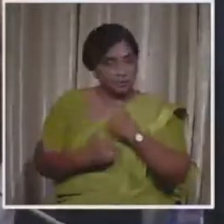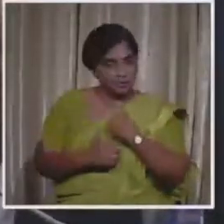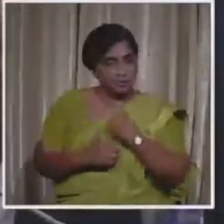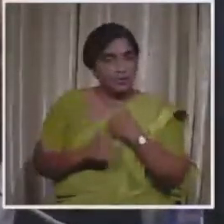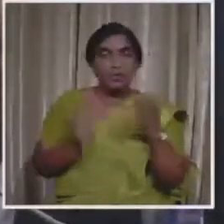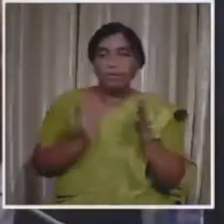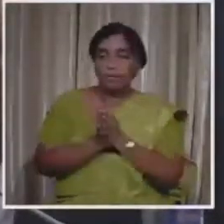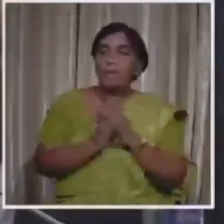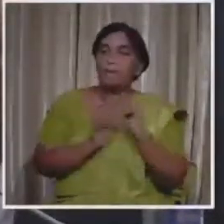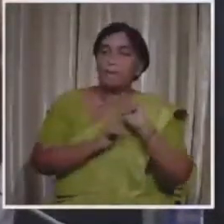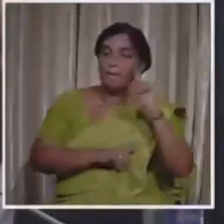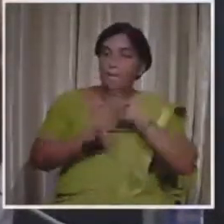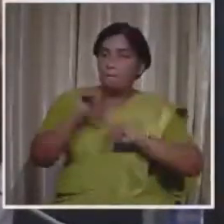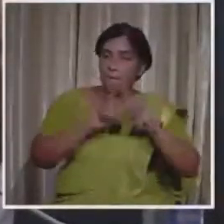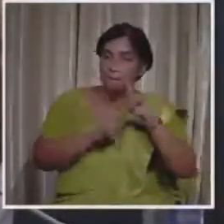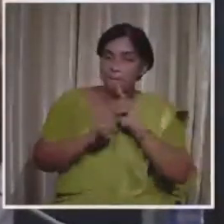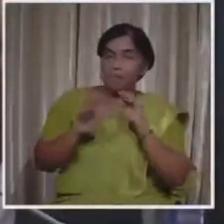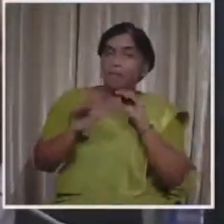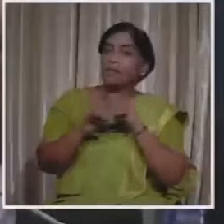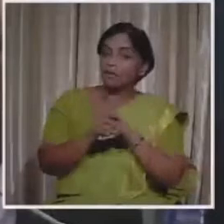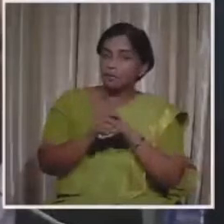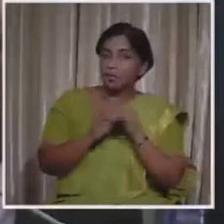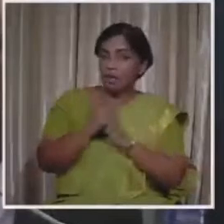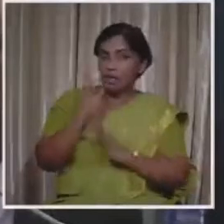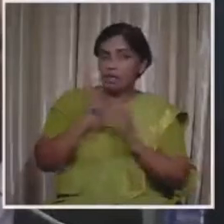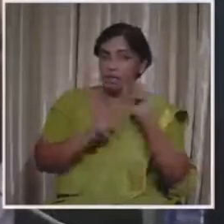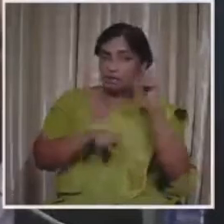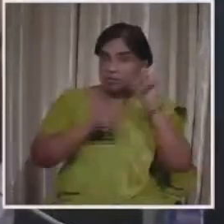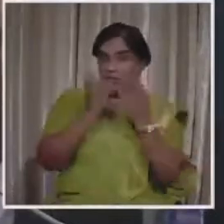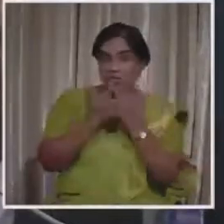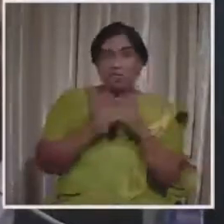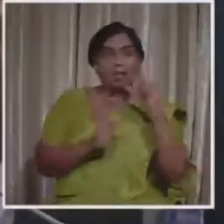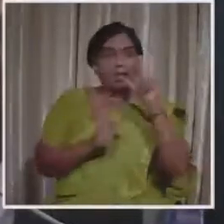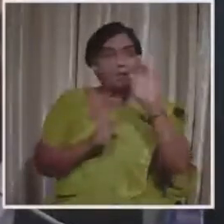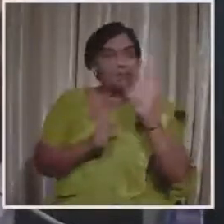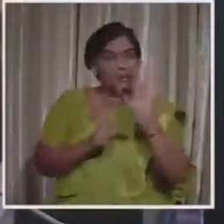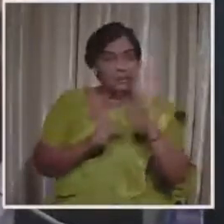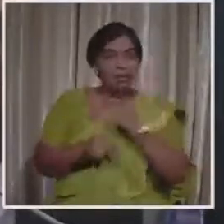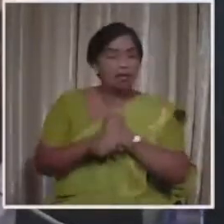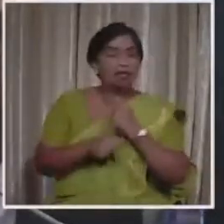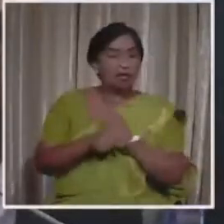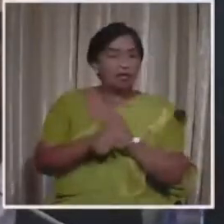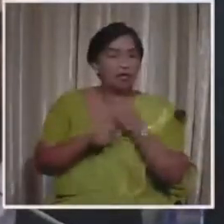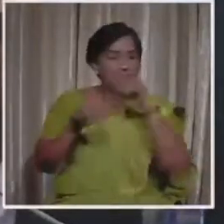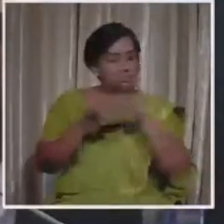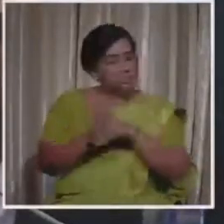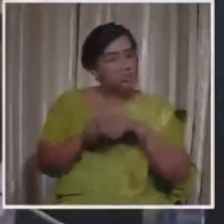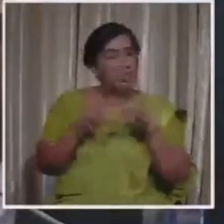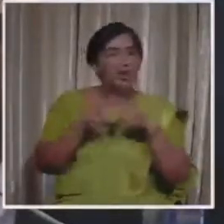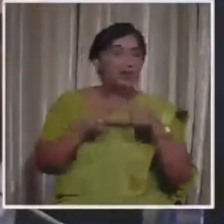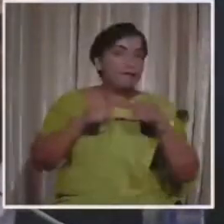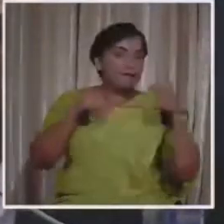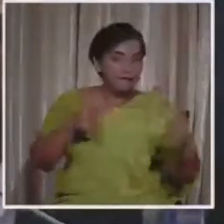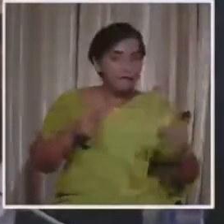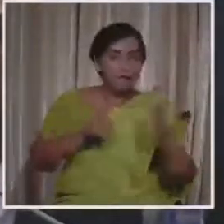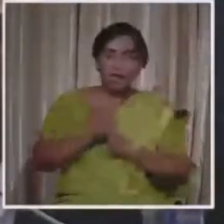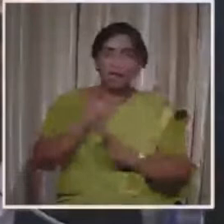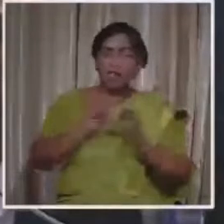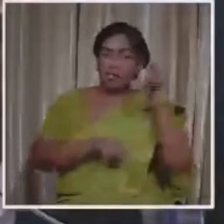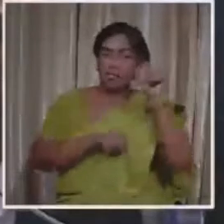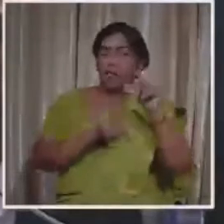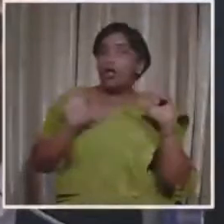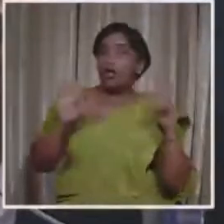මේ රටේ පාර්ලිමේන්තුවේ නියෝජනය කරපු මන්ත්‍රීවරු 74 දෙනෙක් ආණ්ඩු පක්ෂය ඒ වගේම විපක්ෂය ඇතුළු මන්ත්‍රීවරු 80